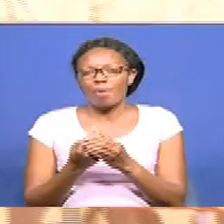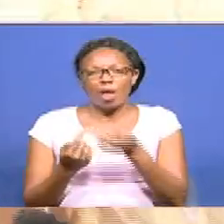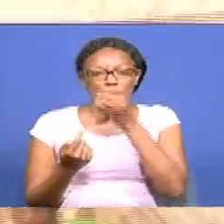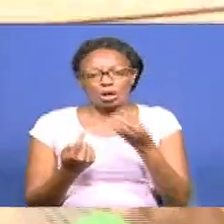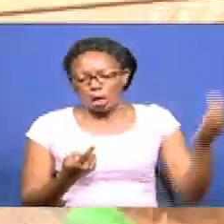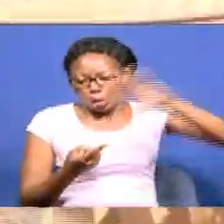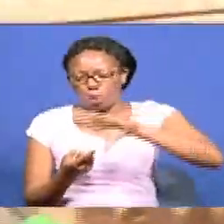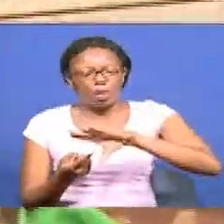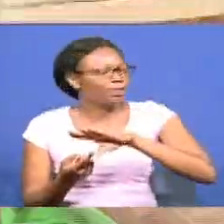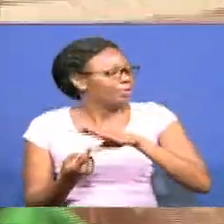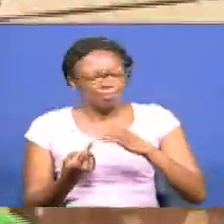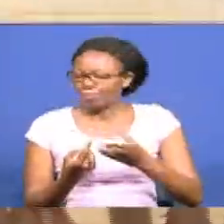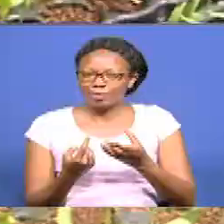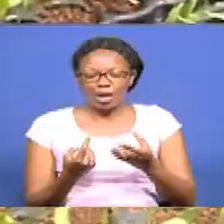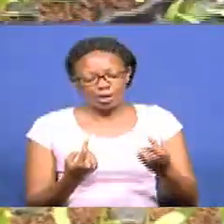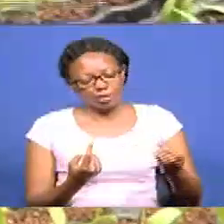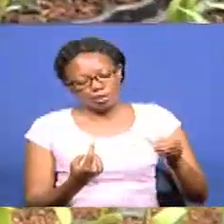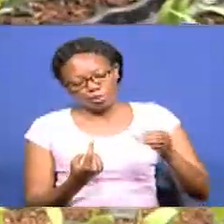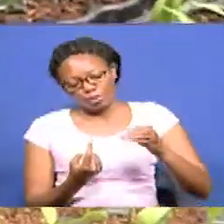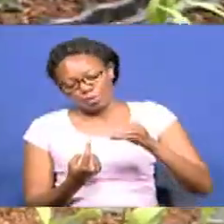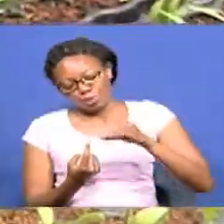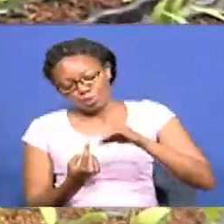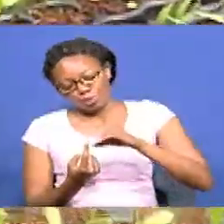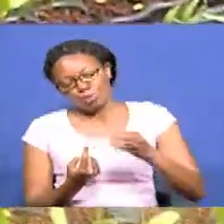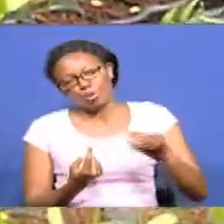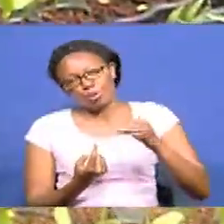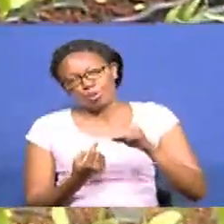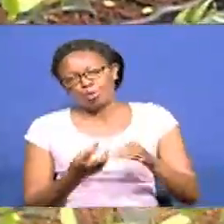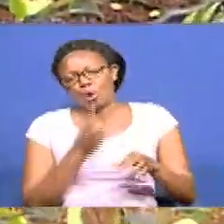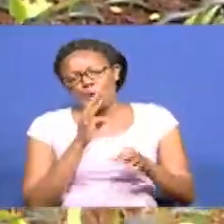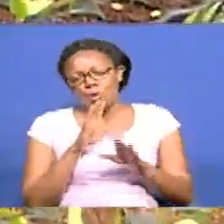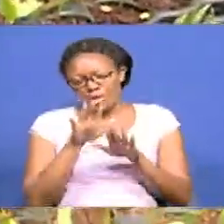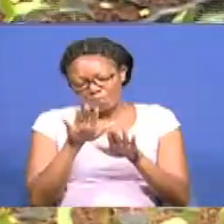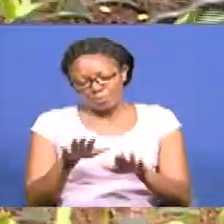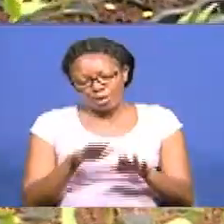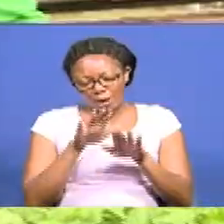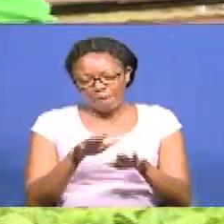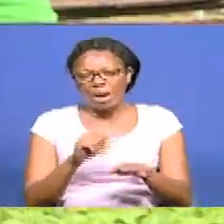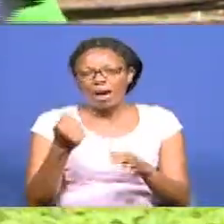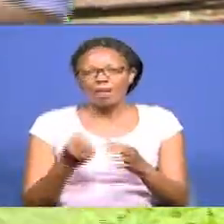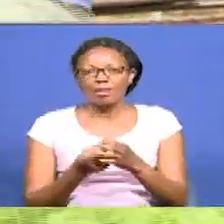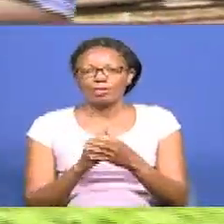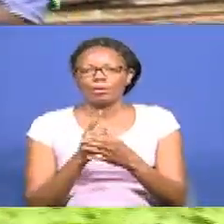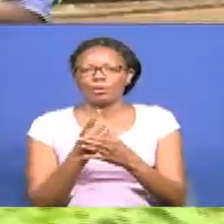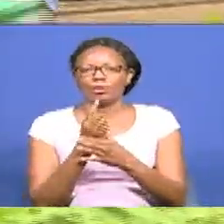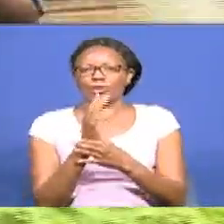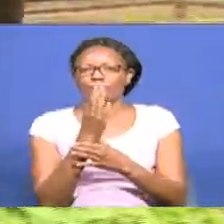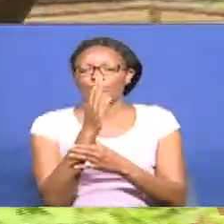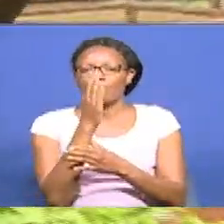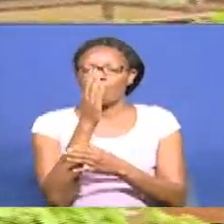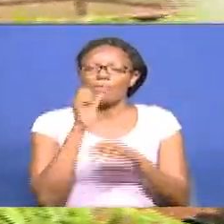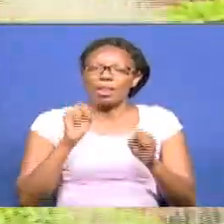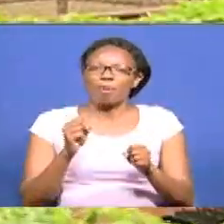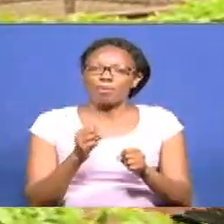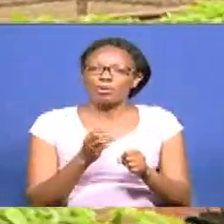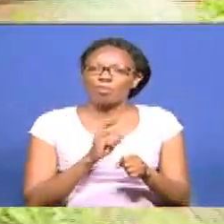haina nguvu, tumia mfereji mdogo usio na maji mengi. Ile imekomaa na kumaliza wiki 2,